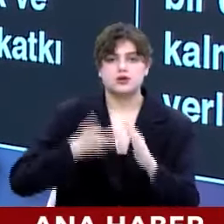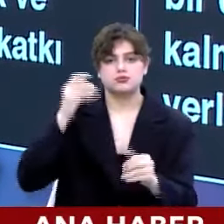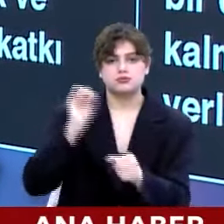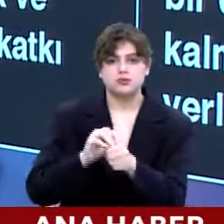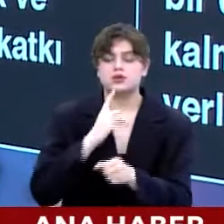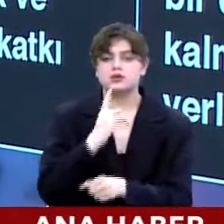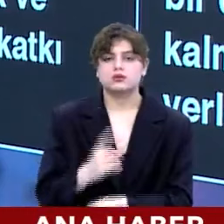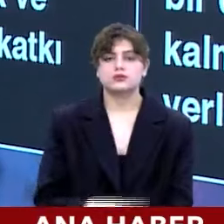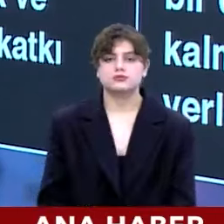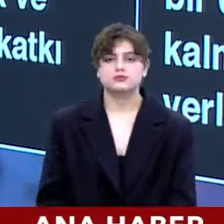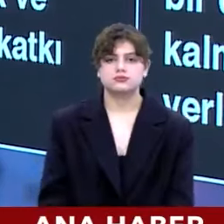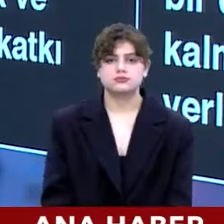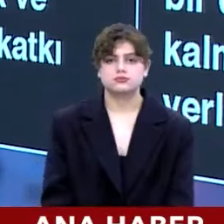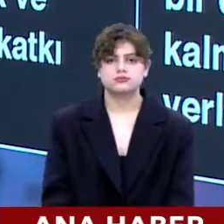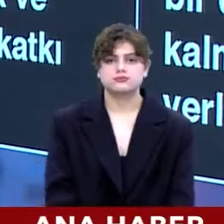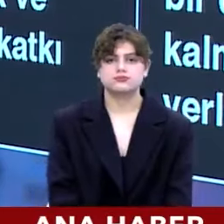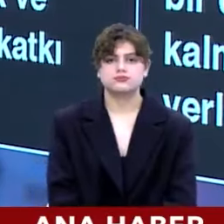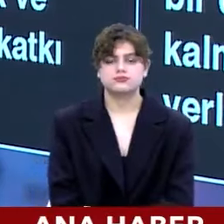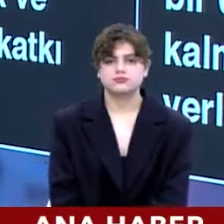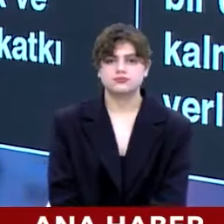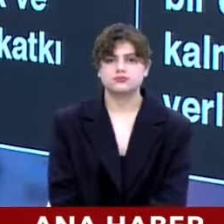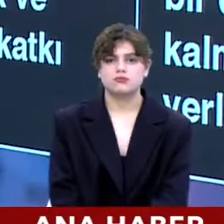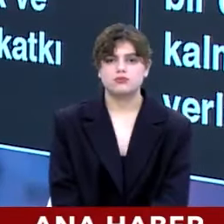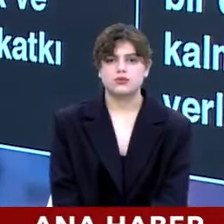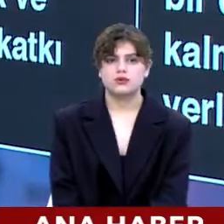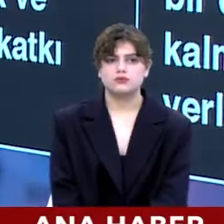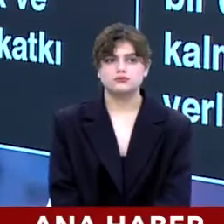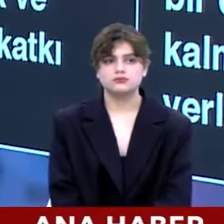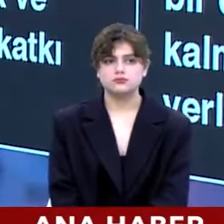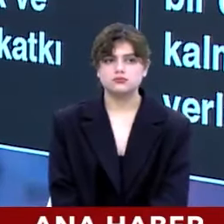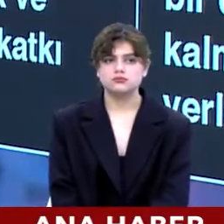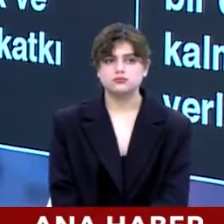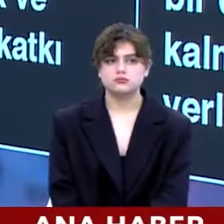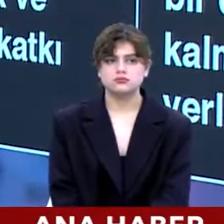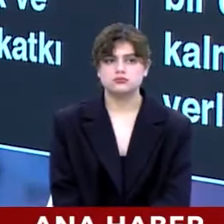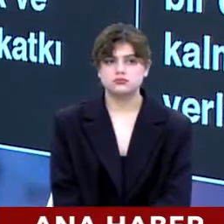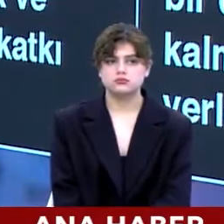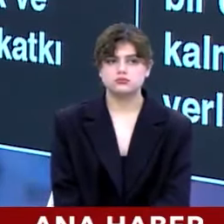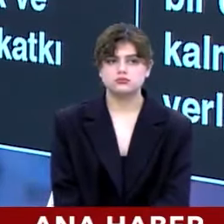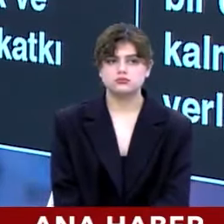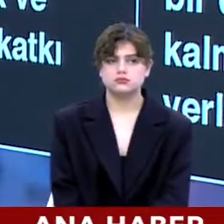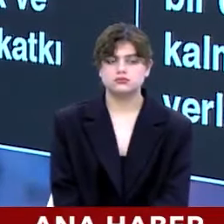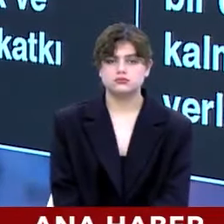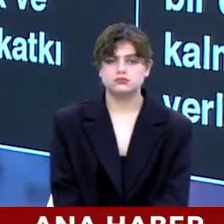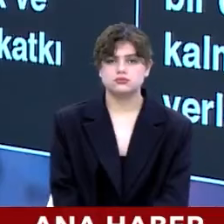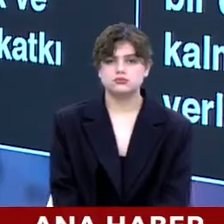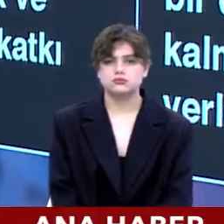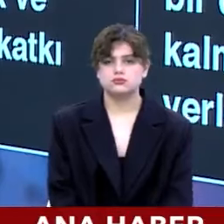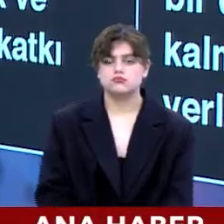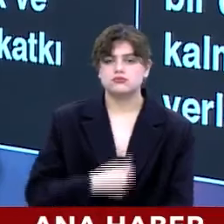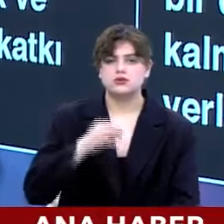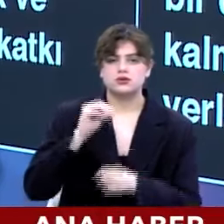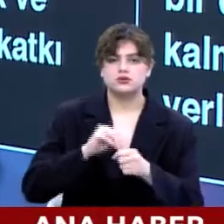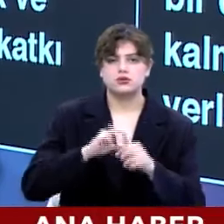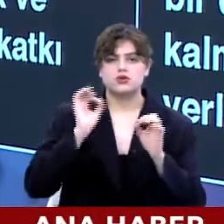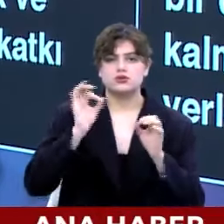kaldırdı. Bu işte söz konusu yeni araçta ve alınmayacak, satın alınmayacak ve yeni makam araçları tahsis edilmeyecek. Bu bütçede çok önemli